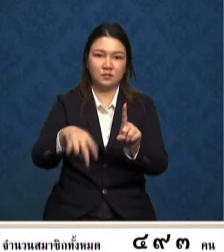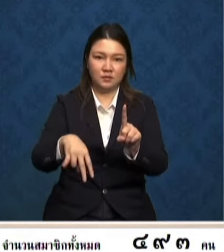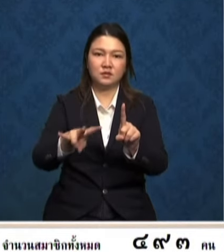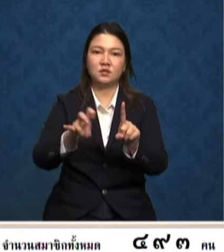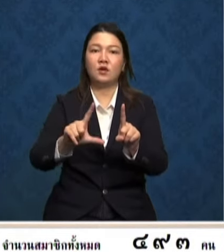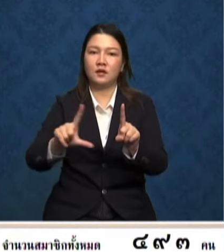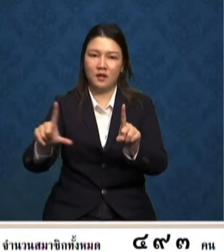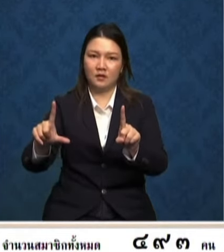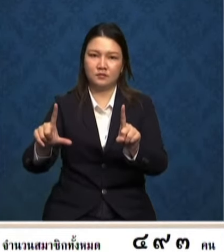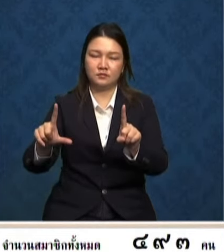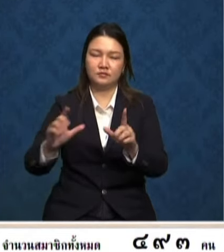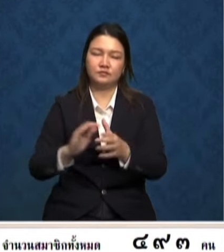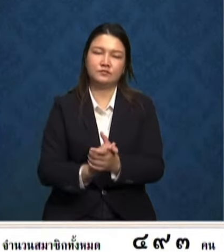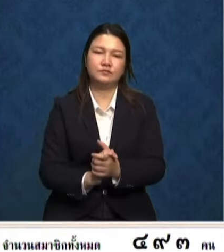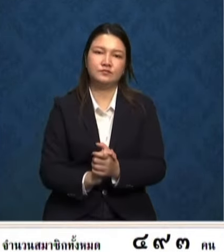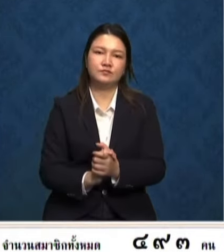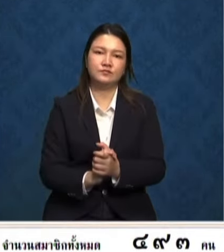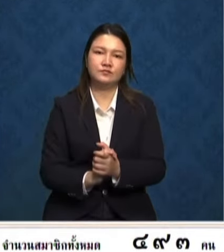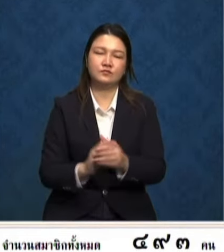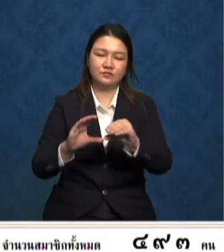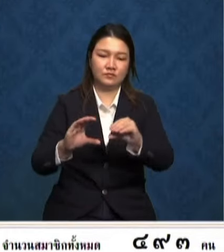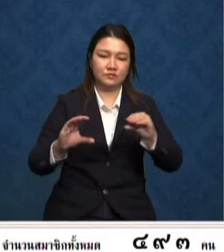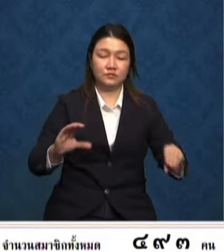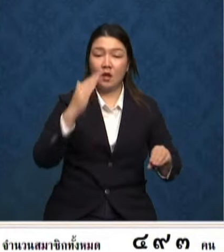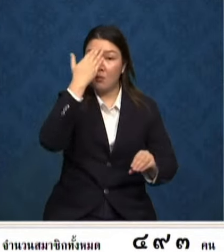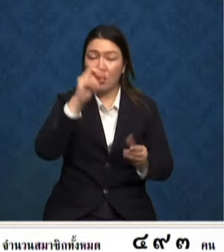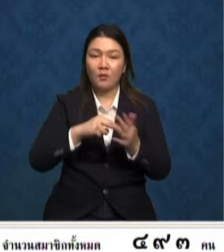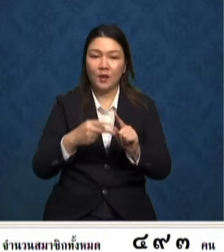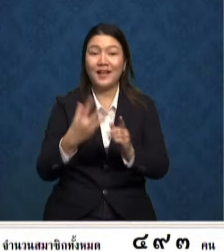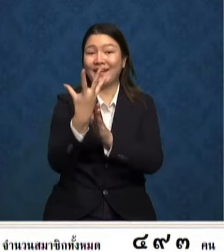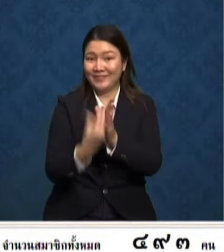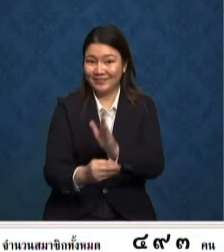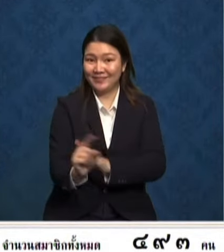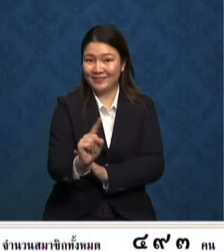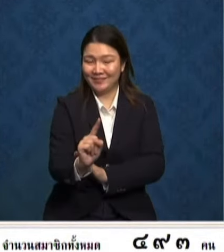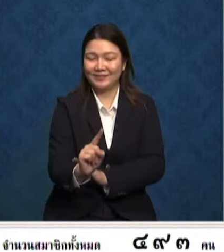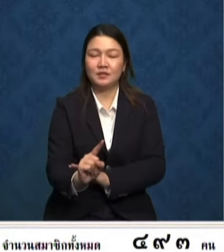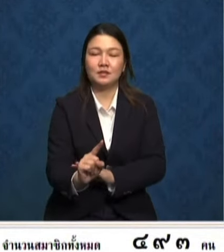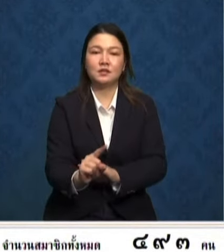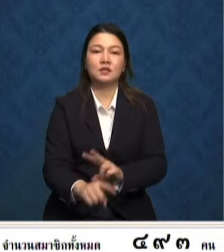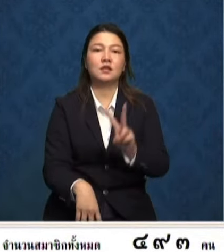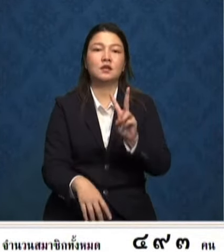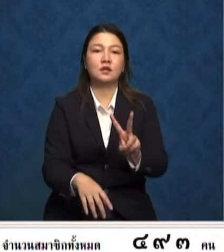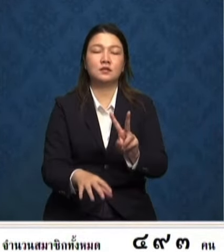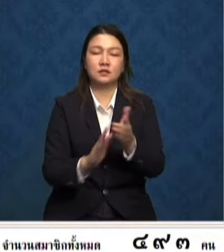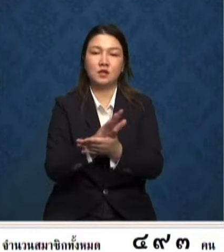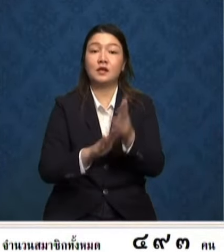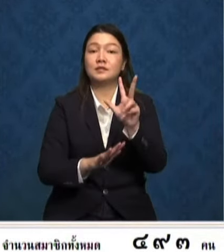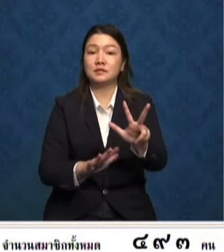187,700 ล้านบาททำให้เหลือยอดวงเงินงบประมาณรายจ่ายเพียงแค่